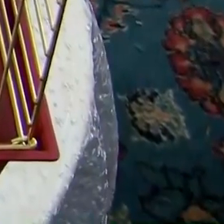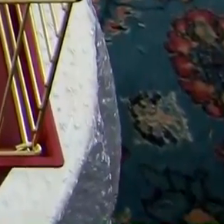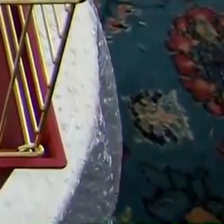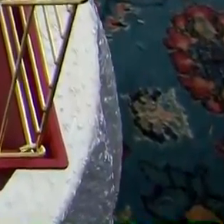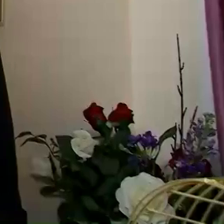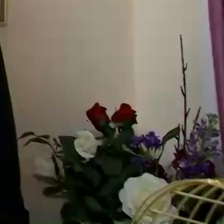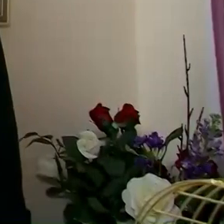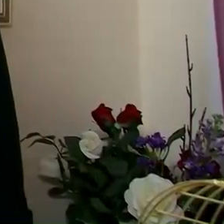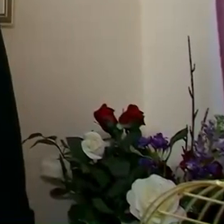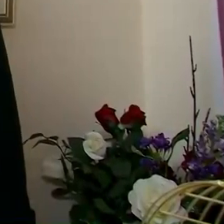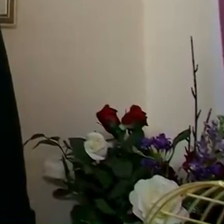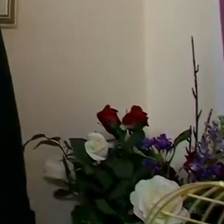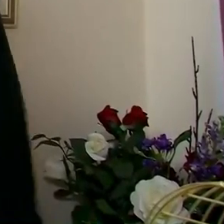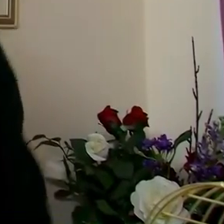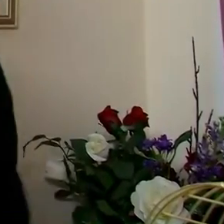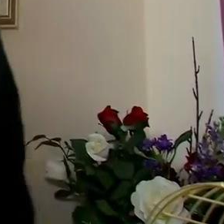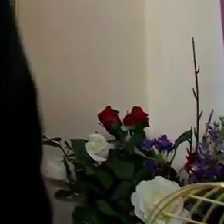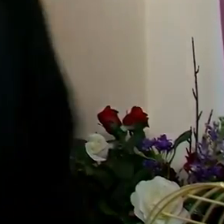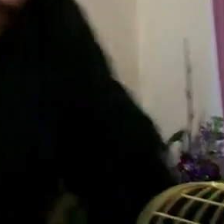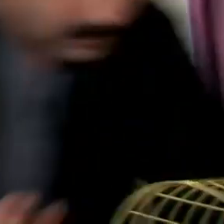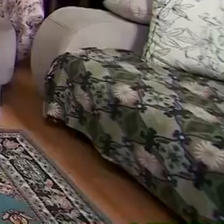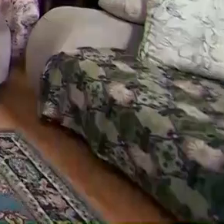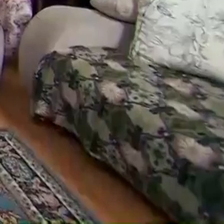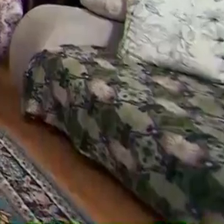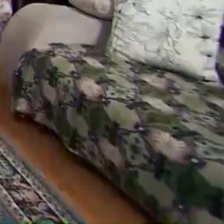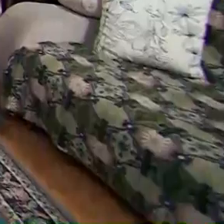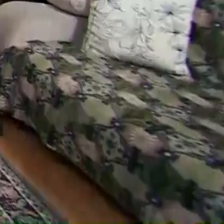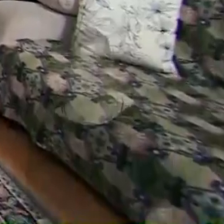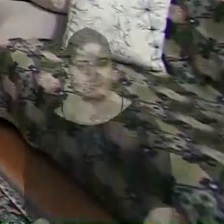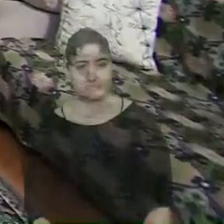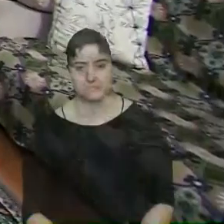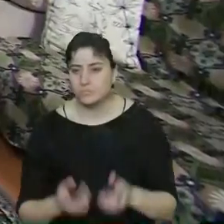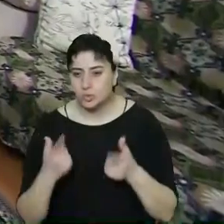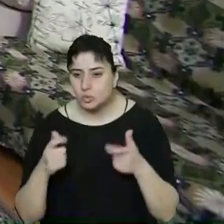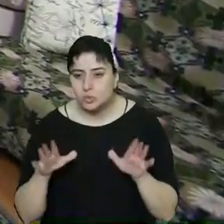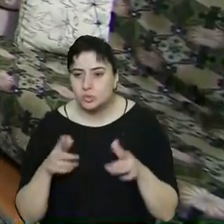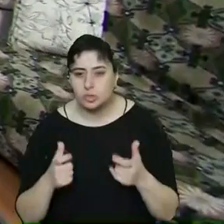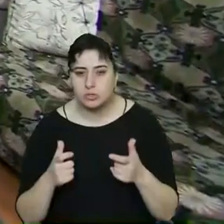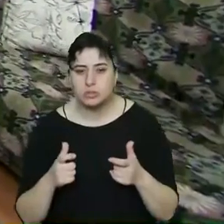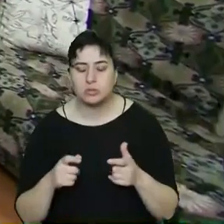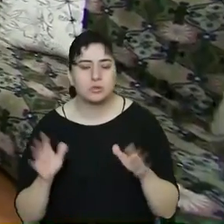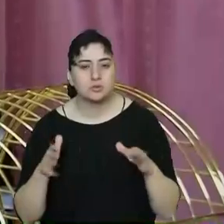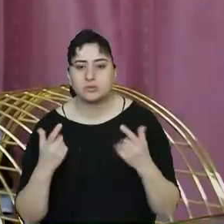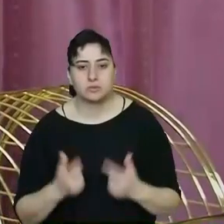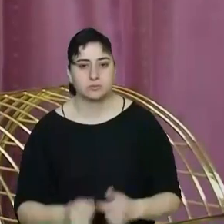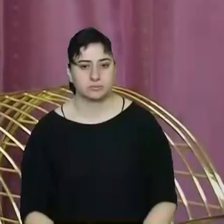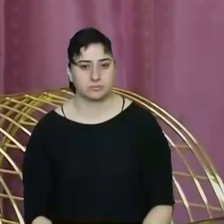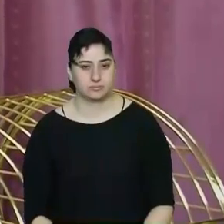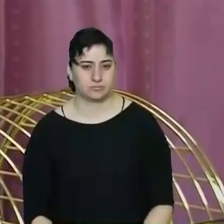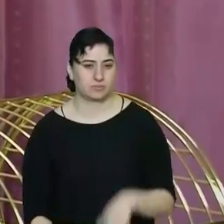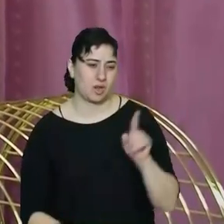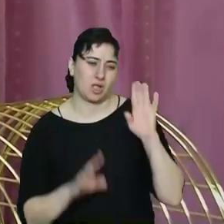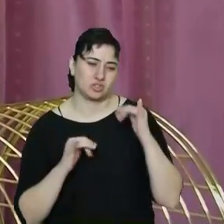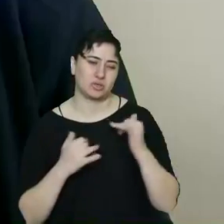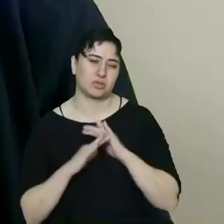kaldı. Ana. Panikle kafesin başına üşüştü. Anam bu papağan nerede? İşte papağan nerede? Ya bu kadar